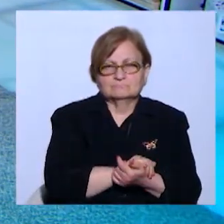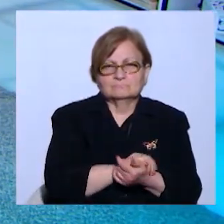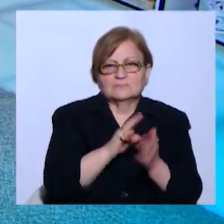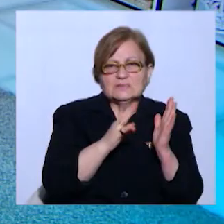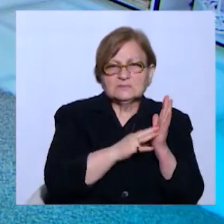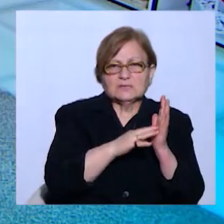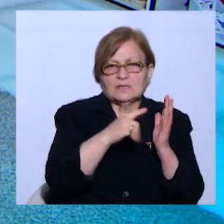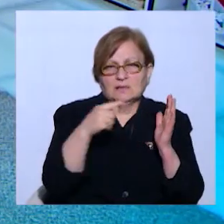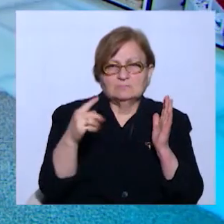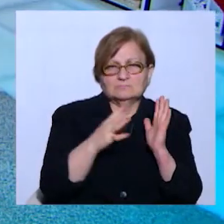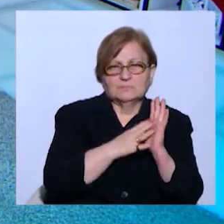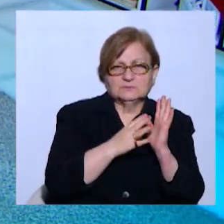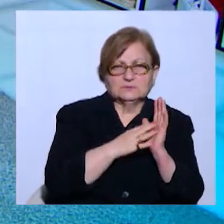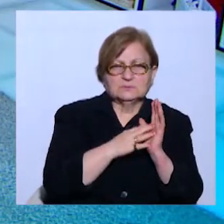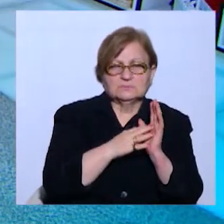19-დი.